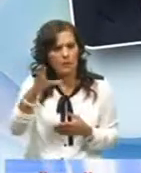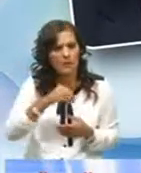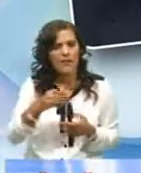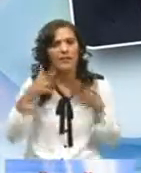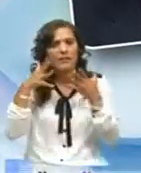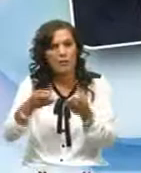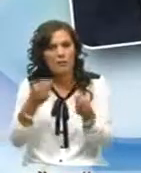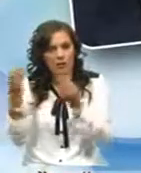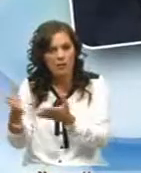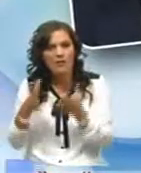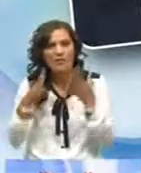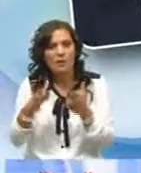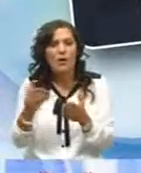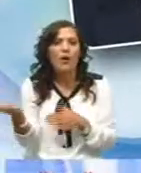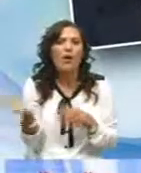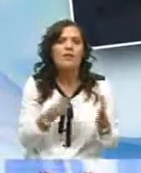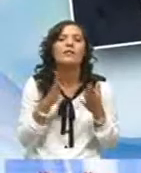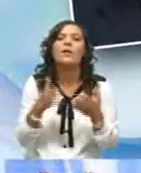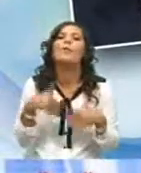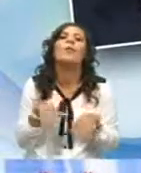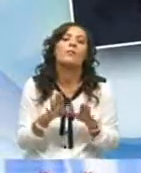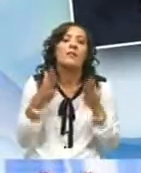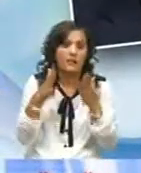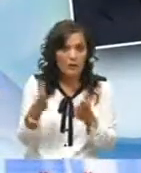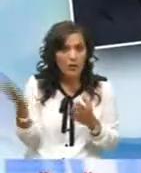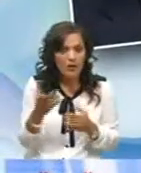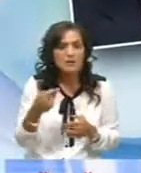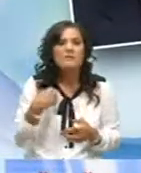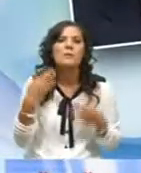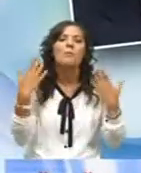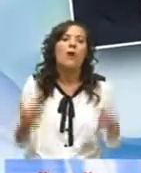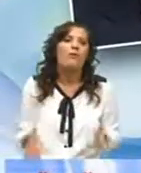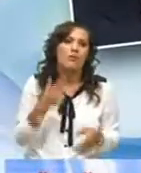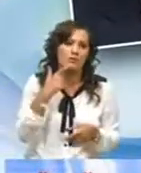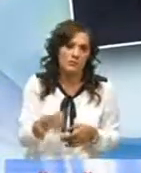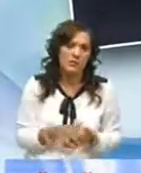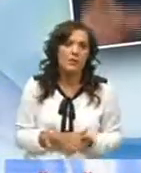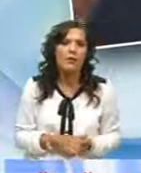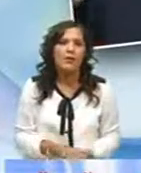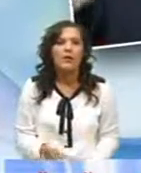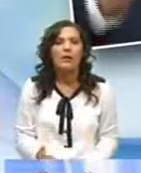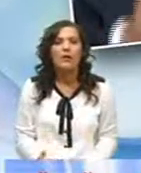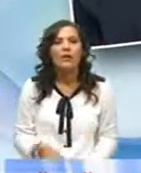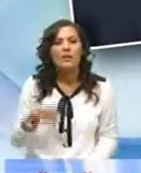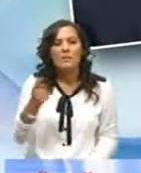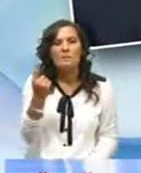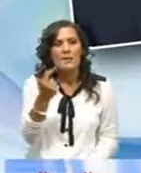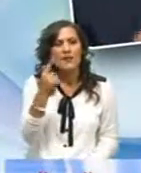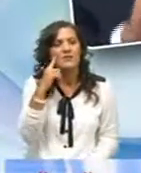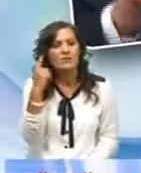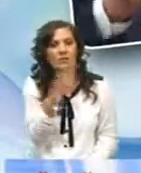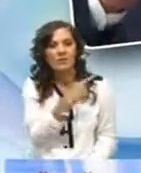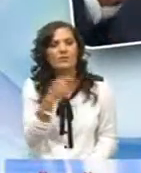Tabii depoladı kde polarmada apayrı olamıyoruz depolar sakın SüperCan oluruz Evet şimdi birazdan belki